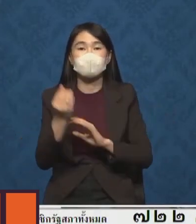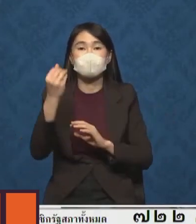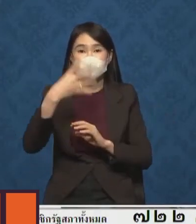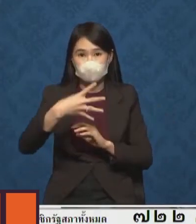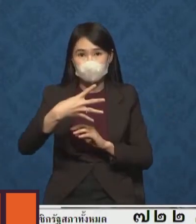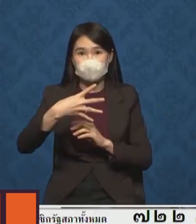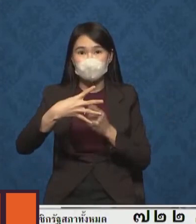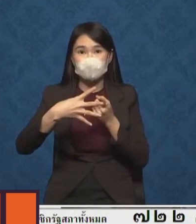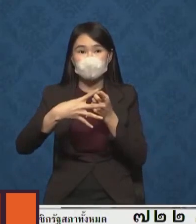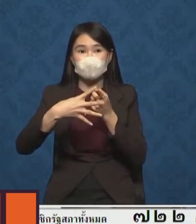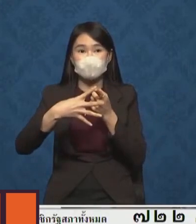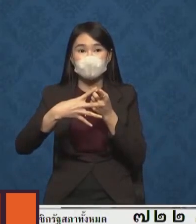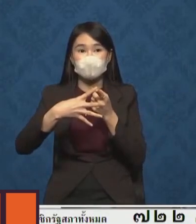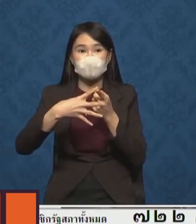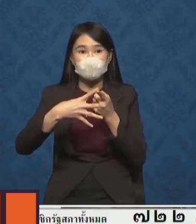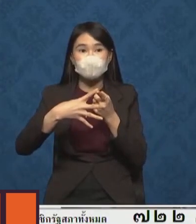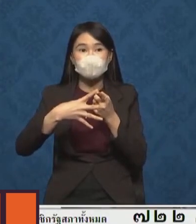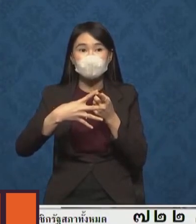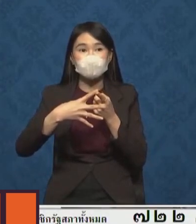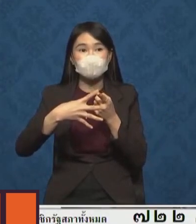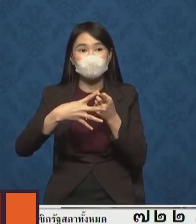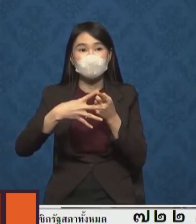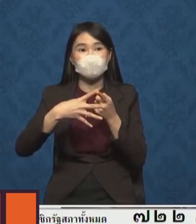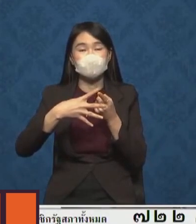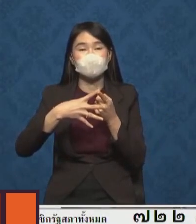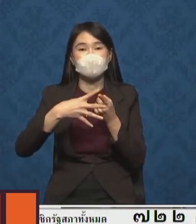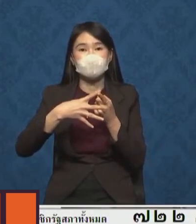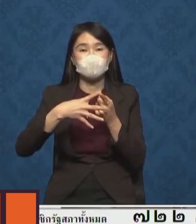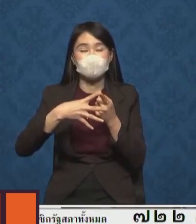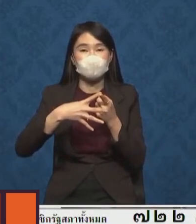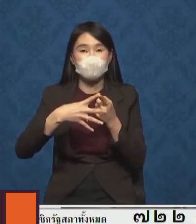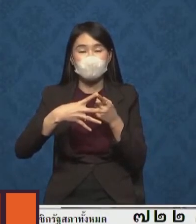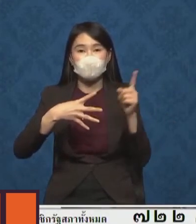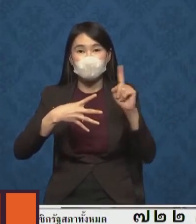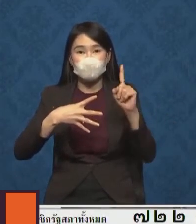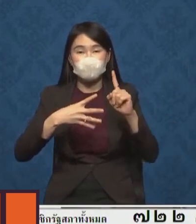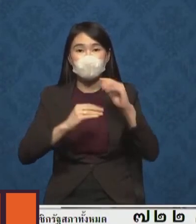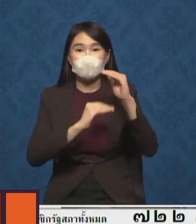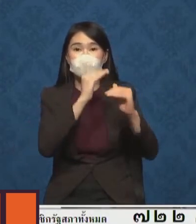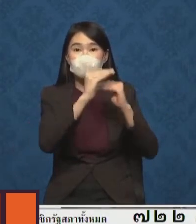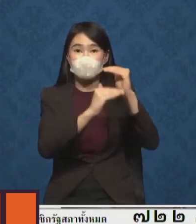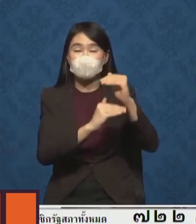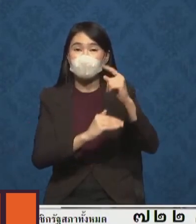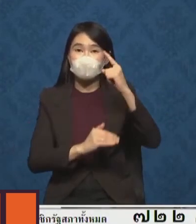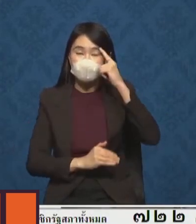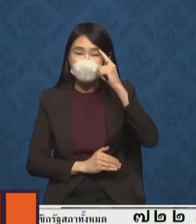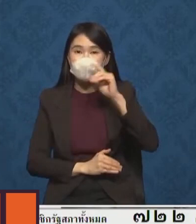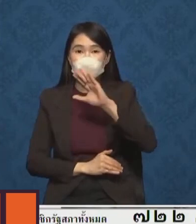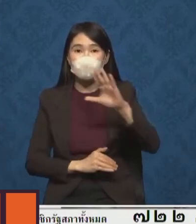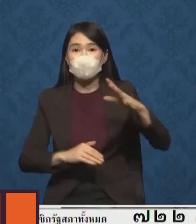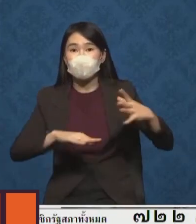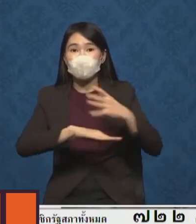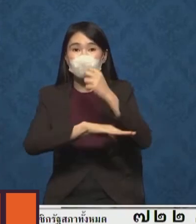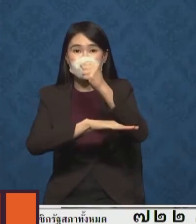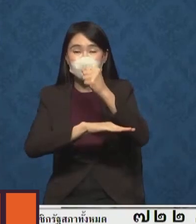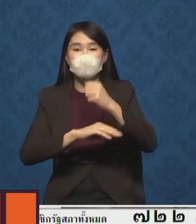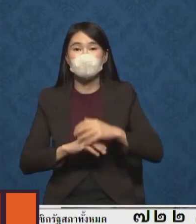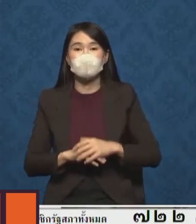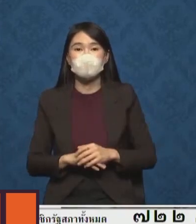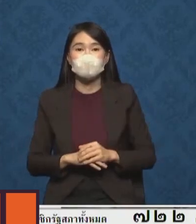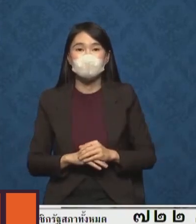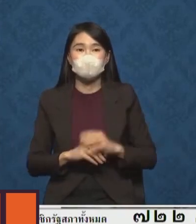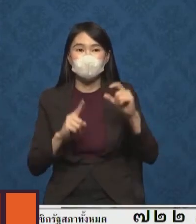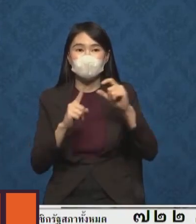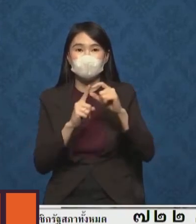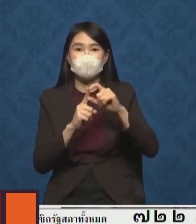ด้กันประการที่ 1 ครับ ก็คือการพัฒนาอุดมการทางการเมืองซึใช